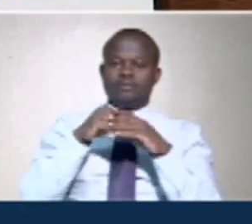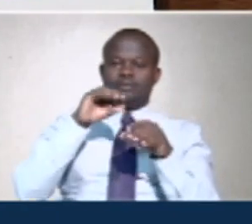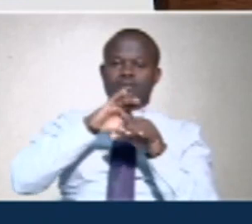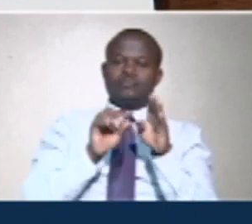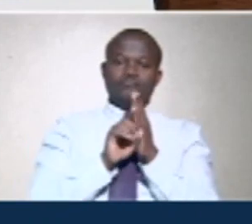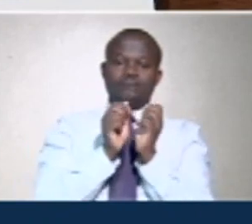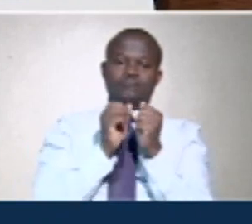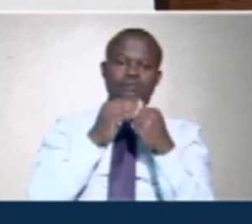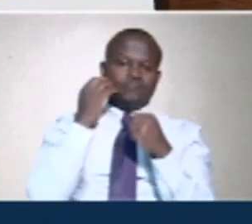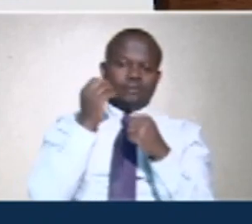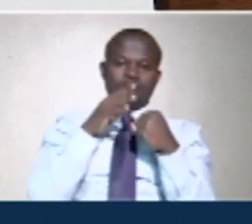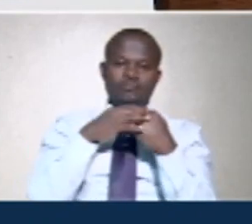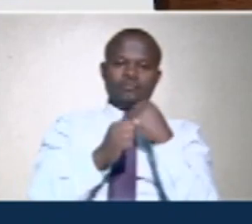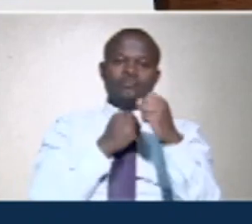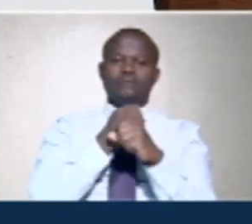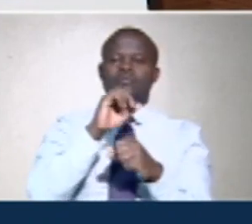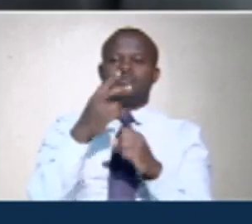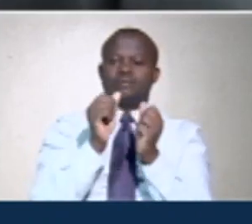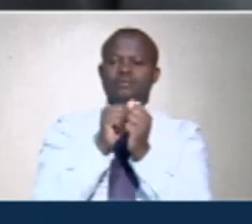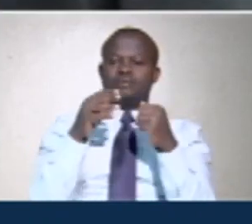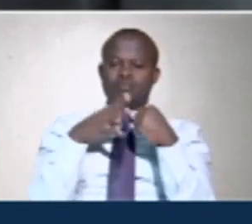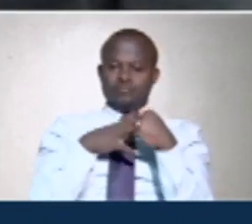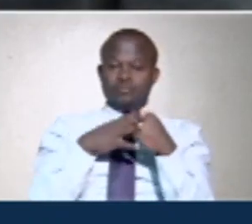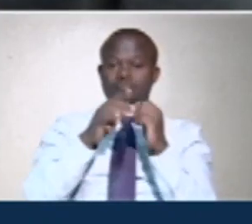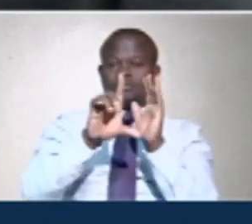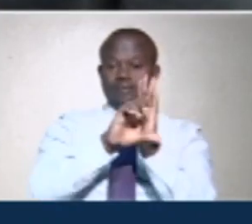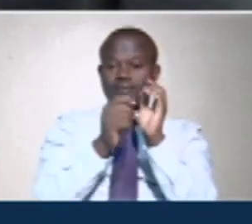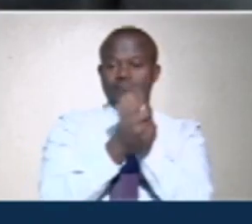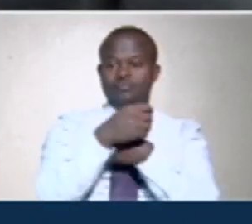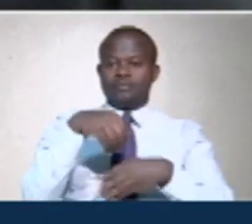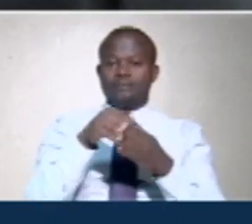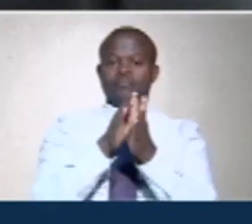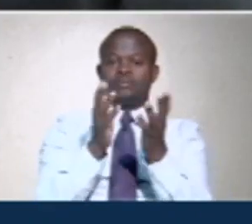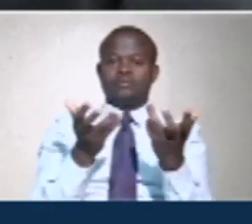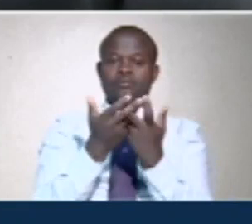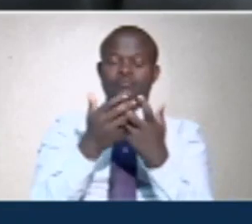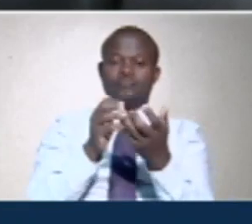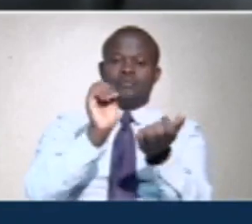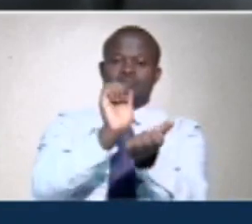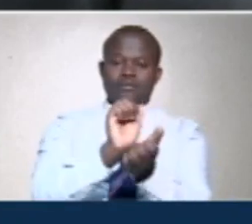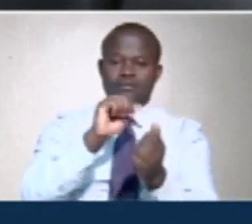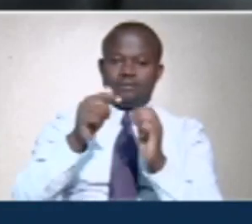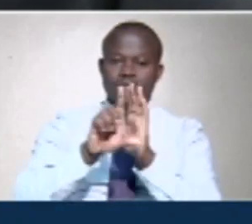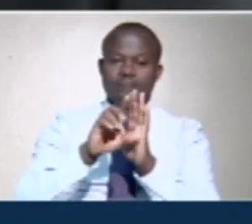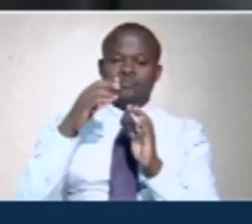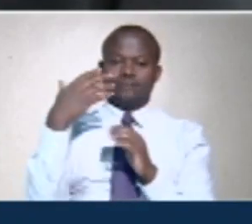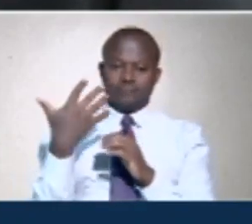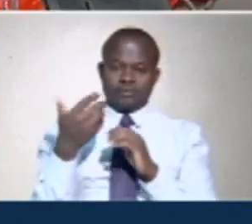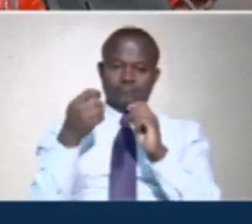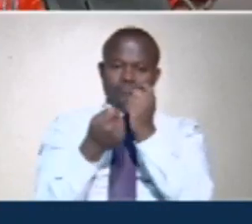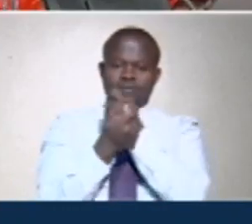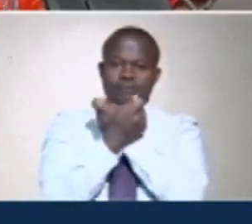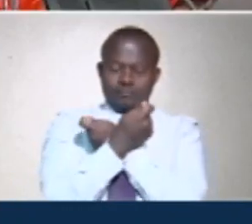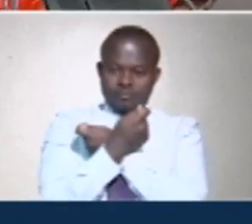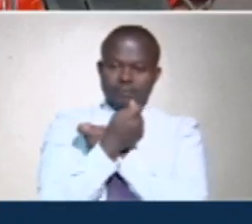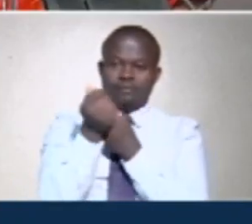tariki 18/9/2019 usibye iri tegeko rivugurura muri rusange ibijyanye n'ibihano andi mategeko atanu arimo kuvugururwa ku